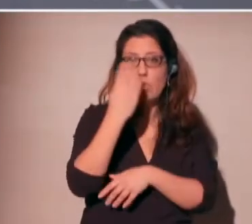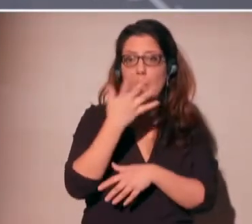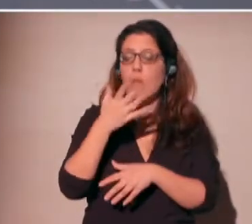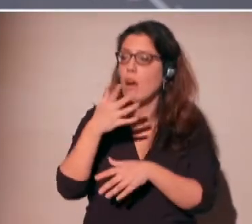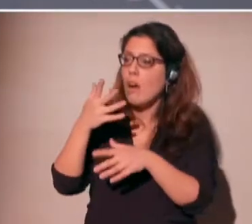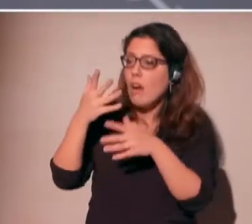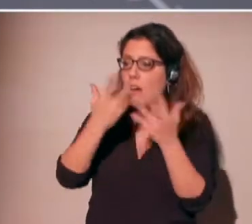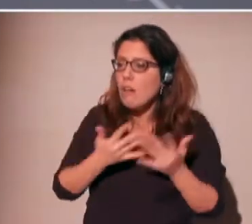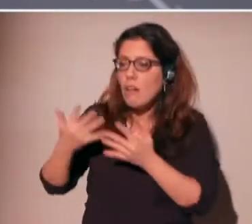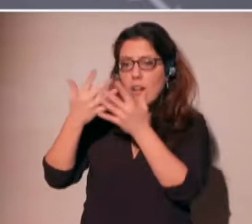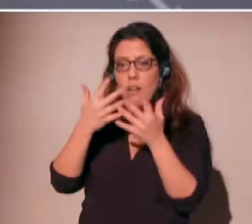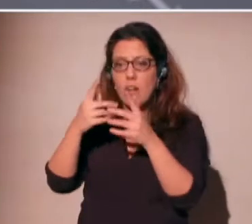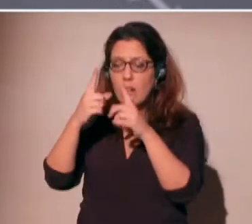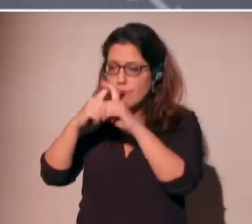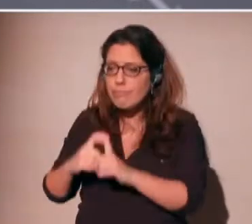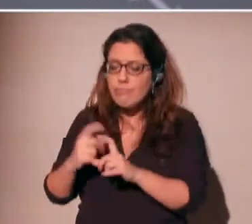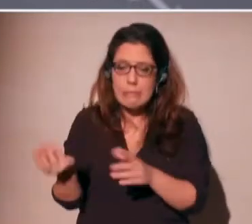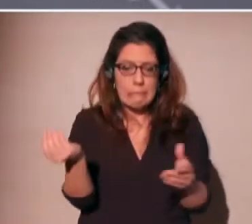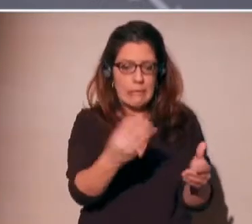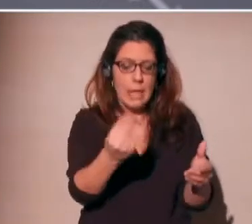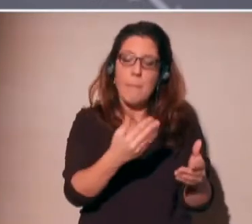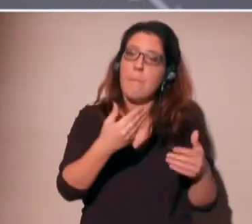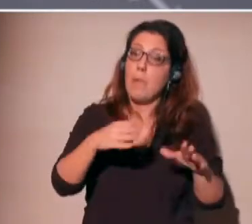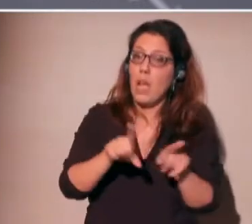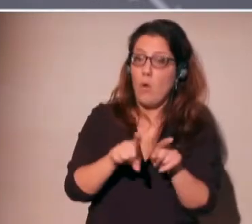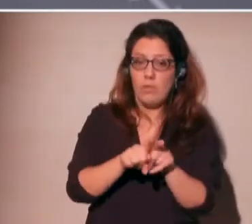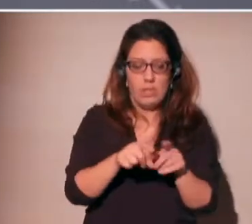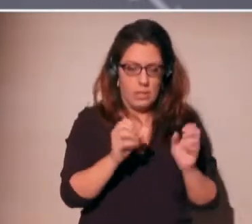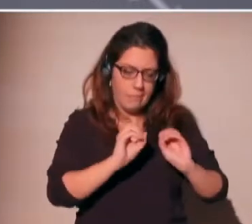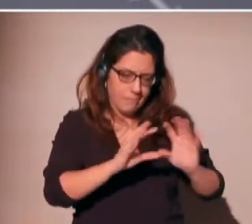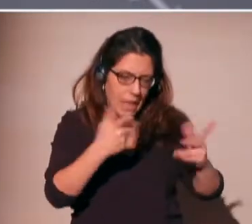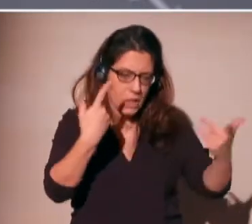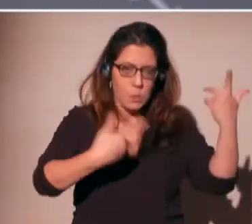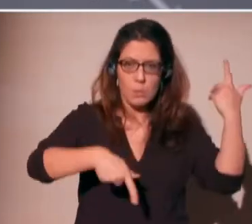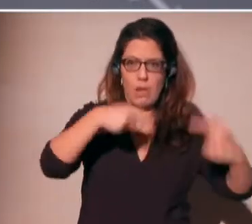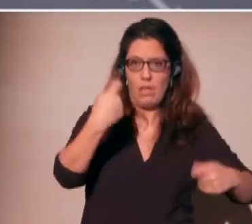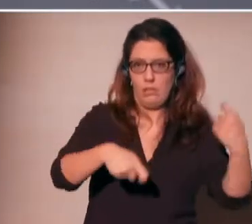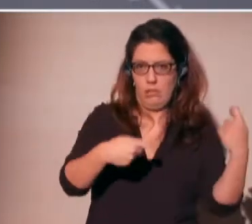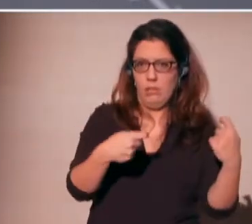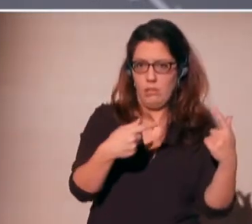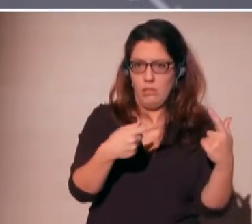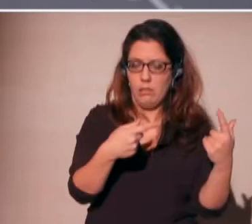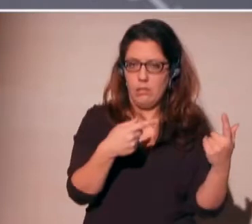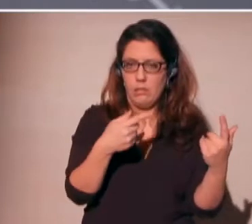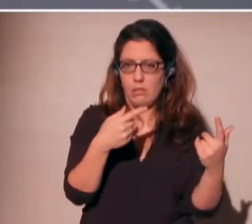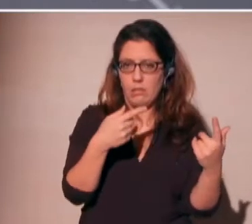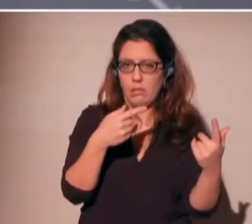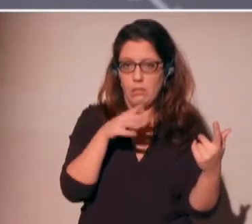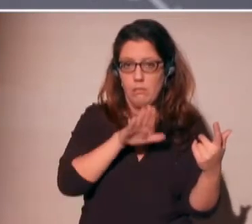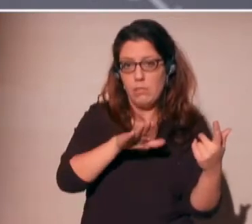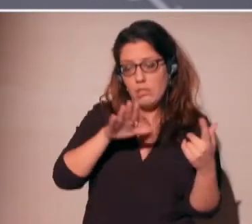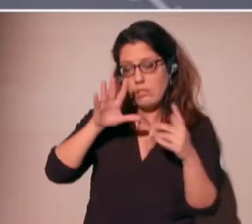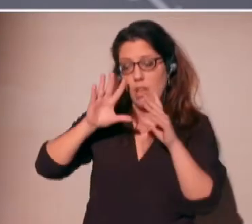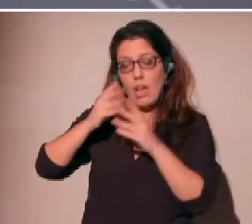formules mathématiques, tout en gardant une certaine souplesse, une certaine élasticité dont font preuve les systèmes d'apprentissage